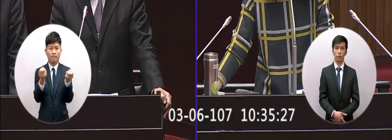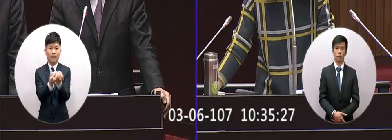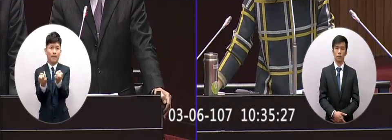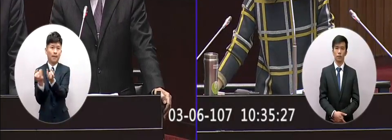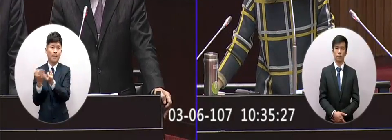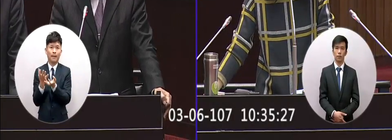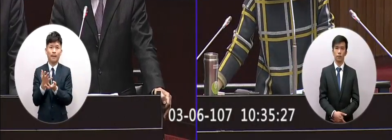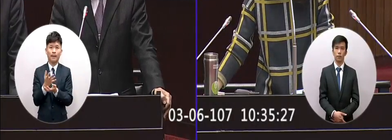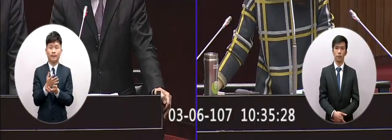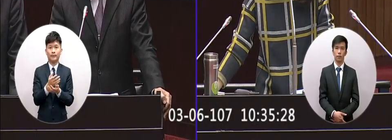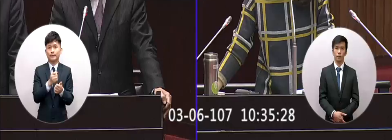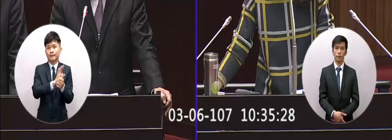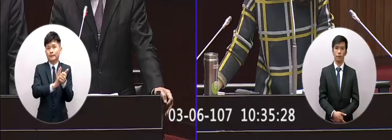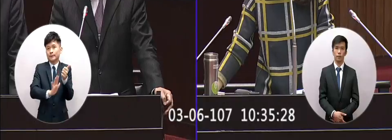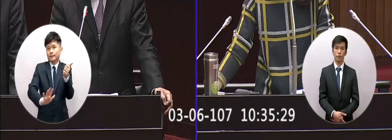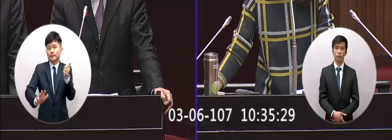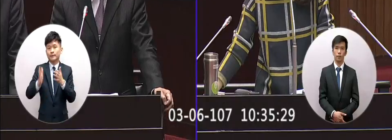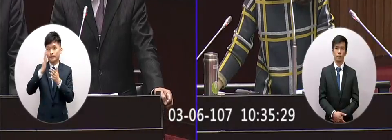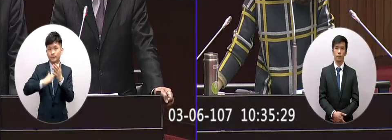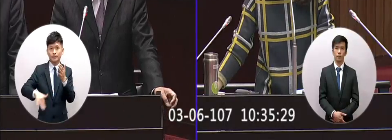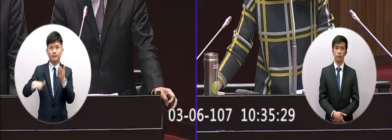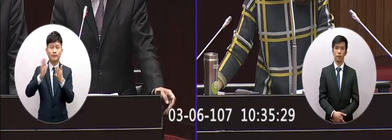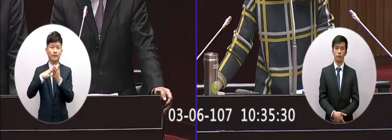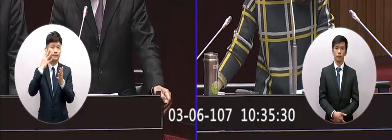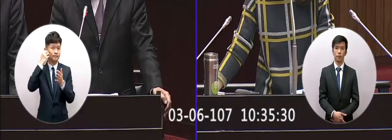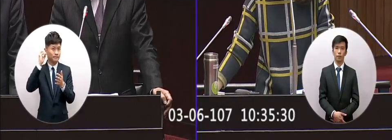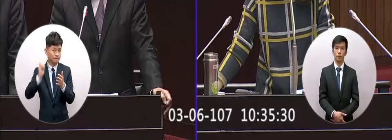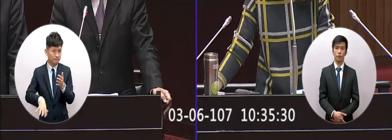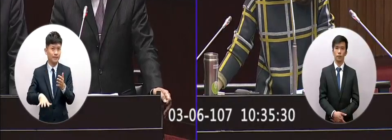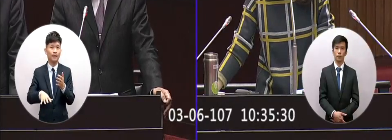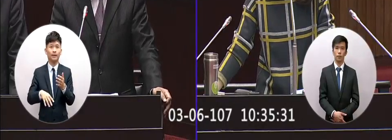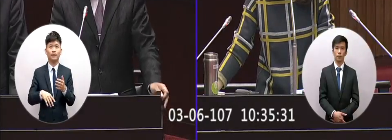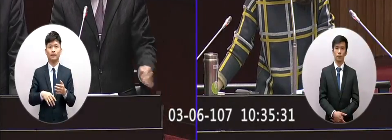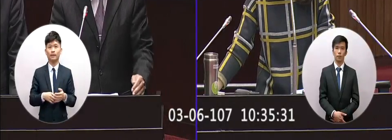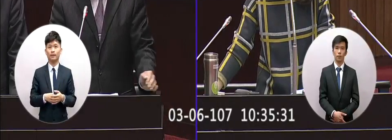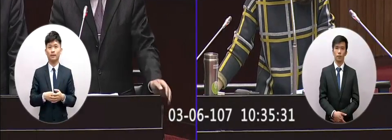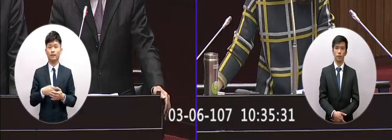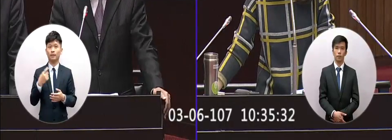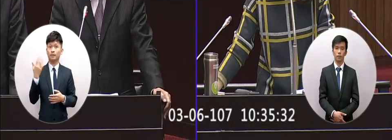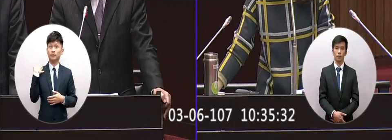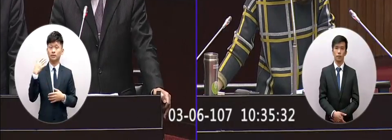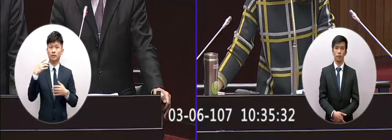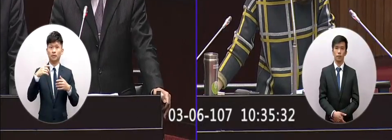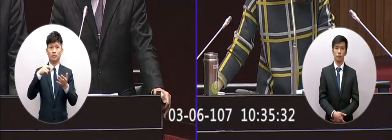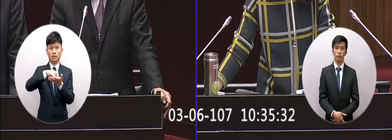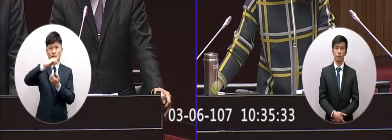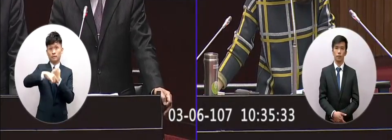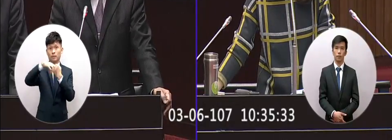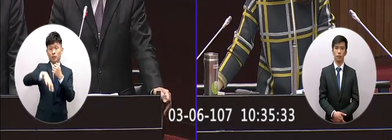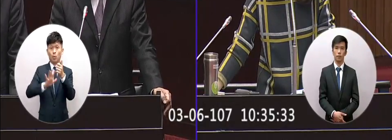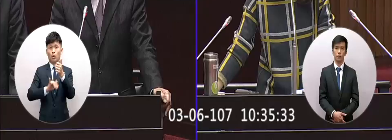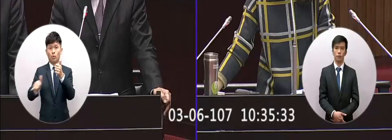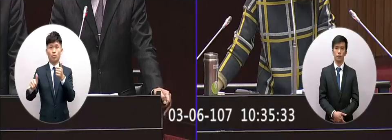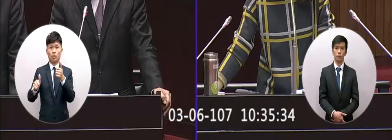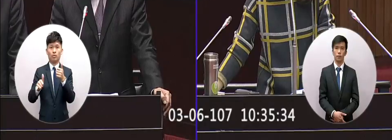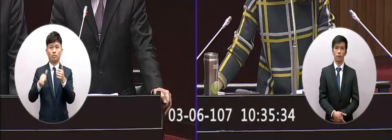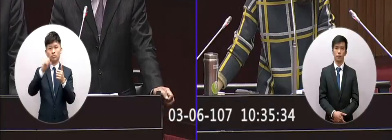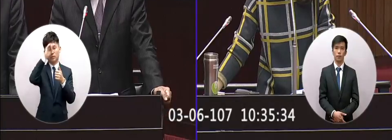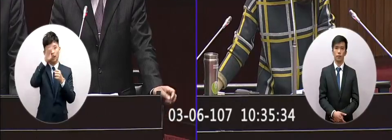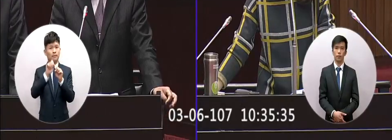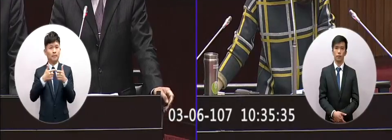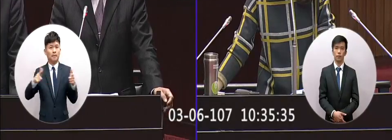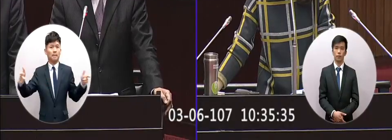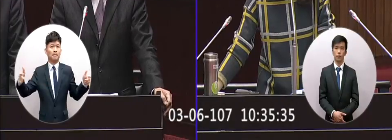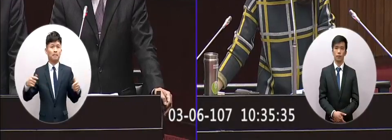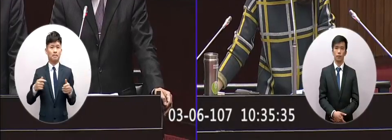重的影响到学校的学术形象跟声望哦。当时我们大院的委员不分朝野，其实是